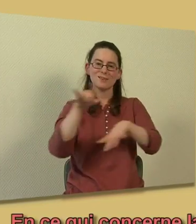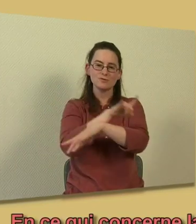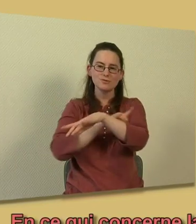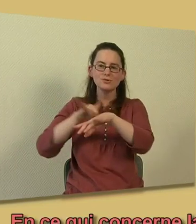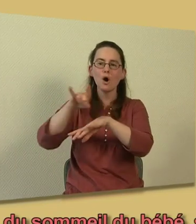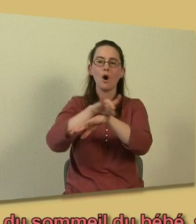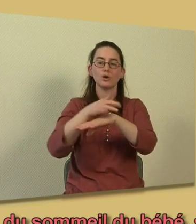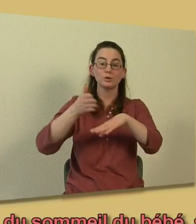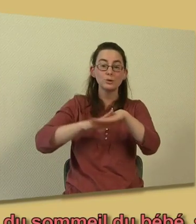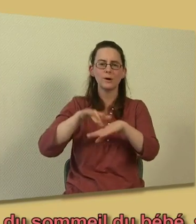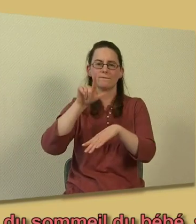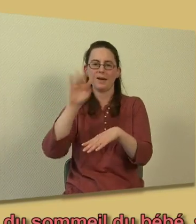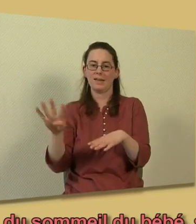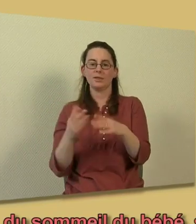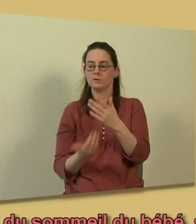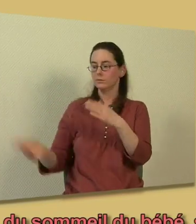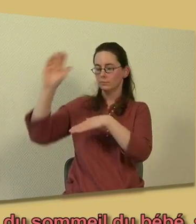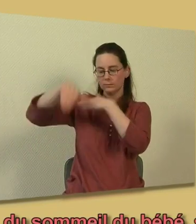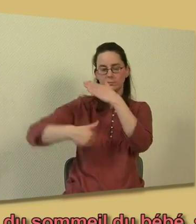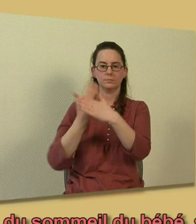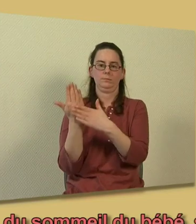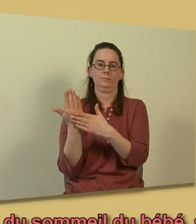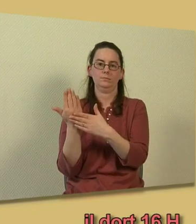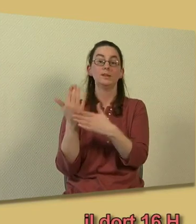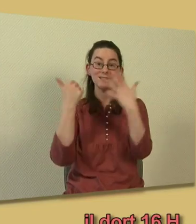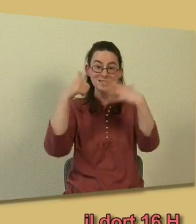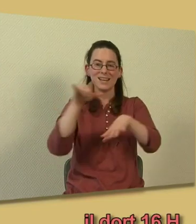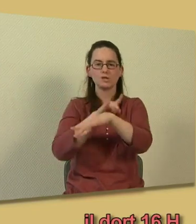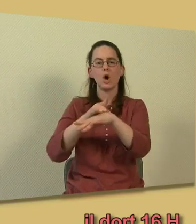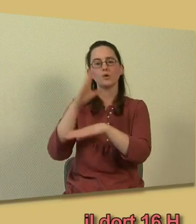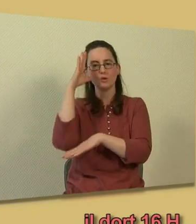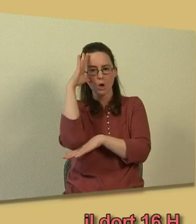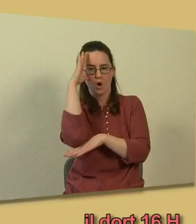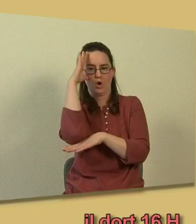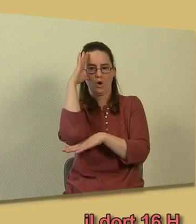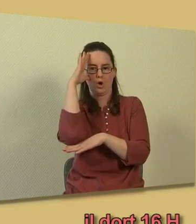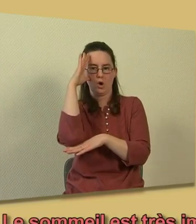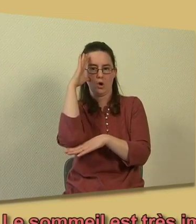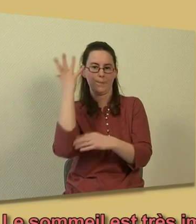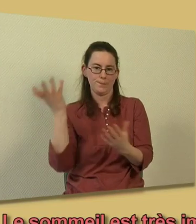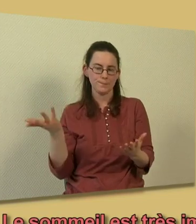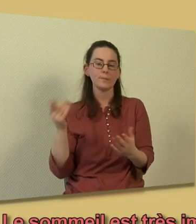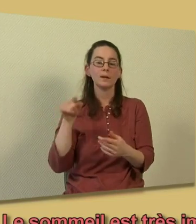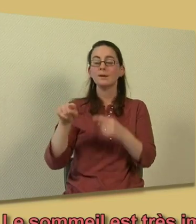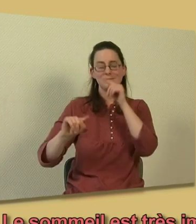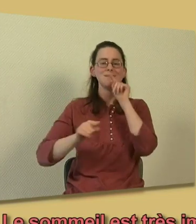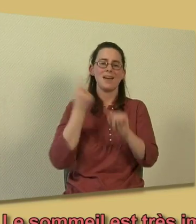En ce qui concerne la durée du sommeil du bébé, sur 24 heures, il dort 16